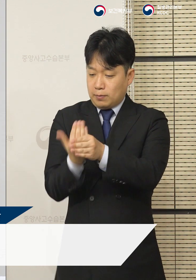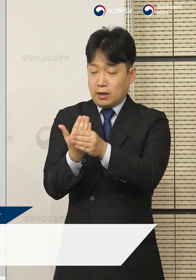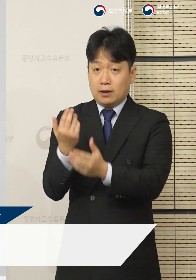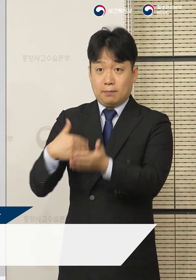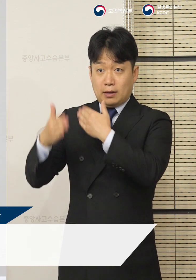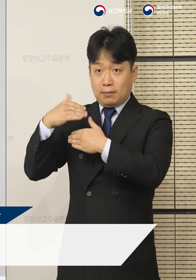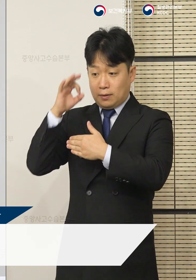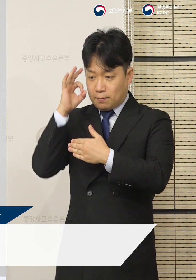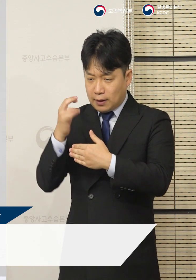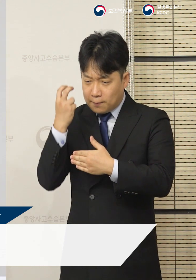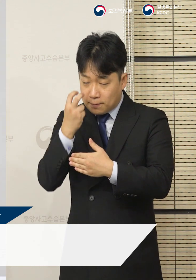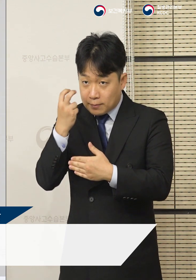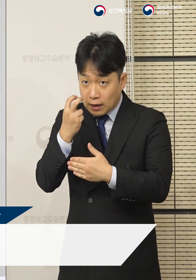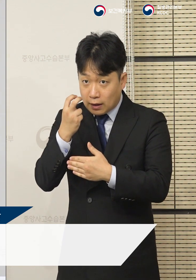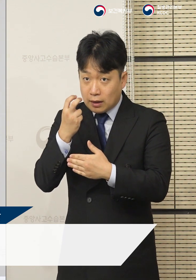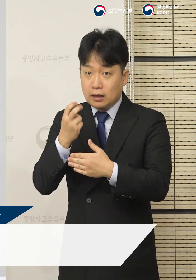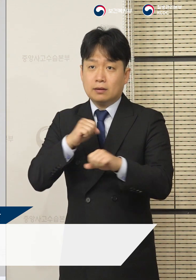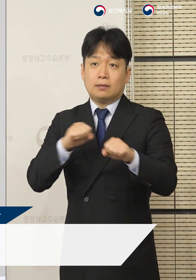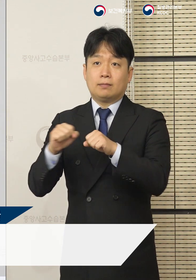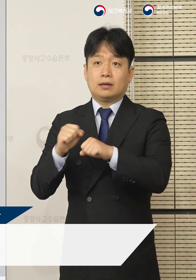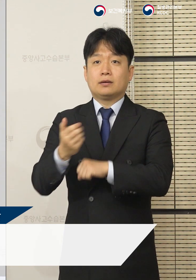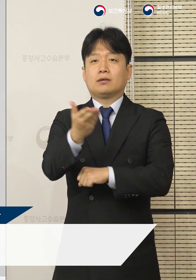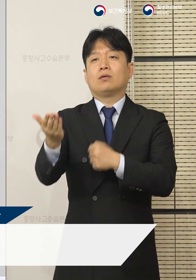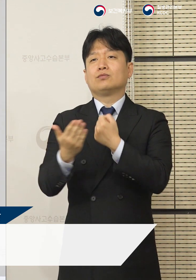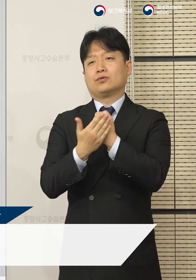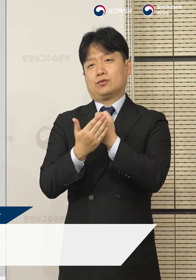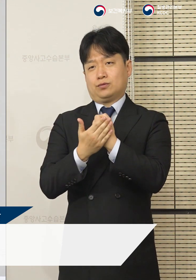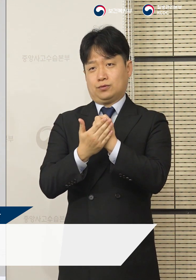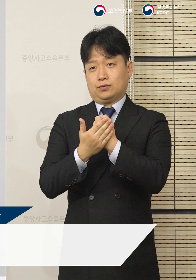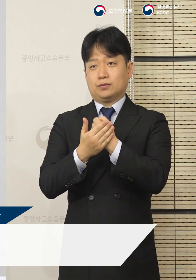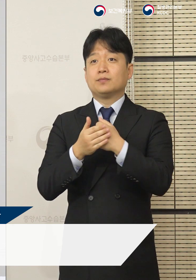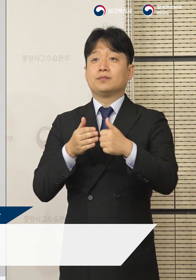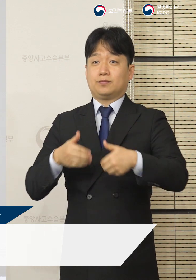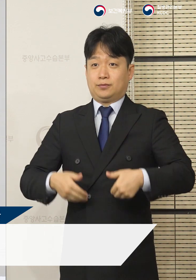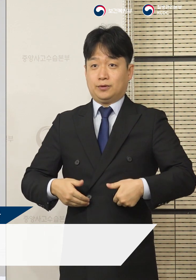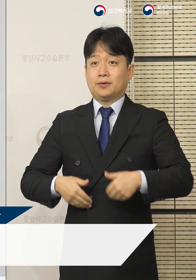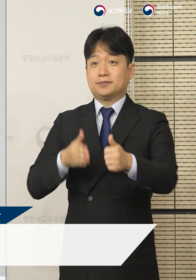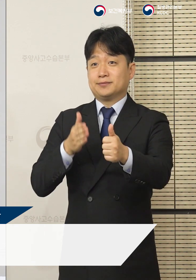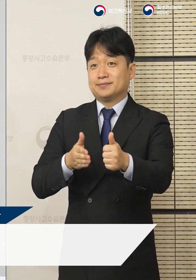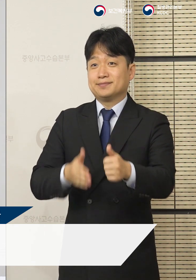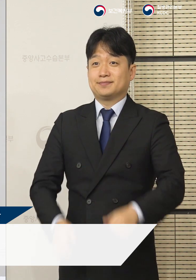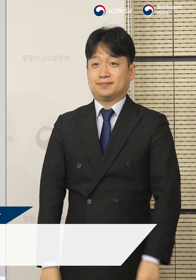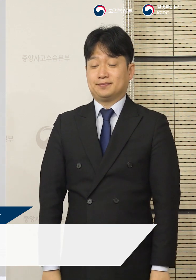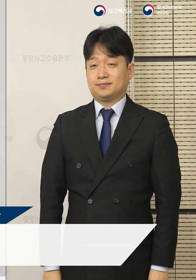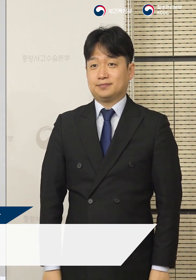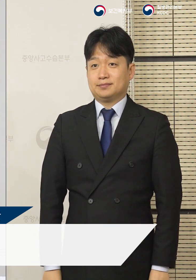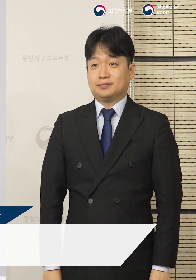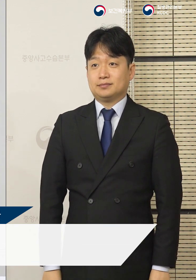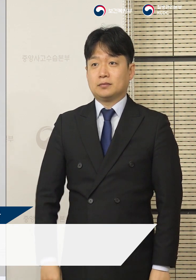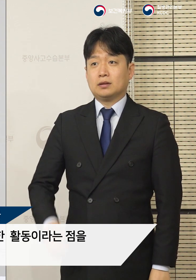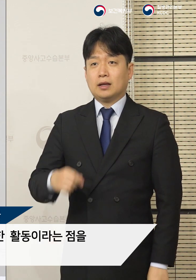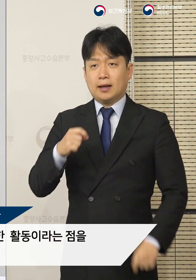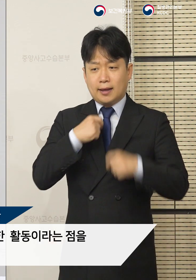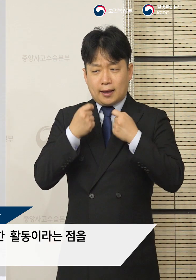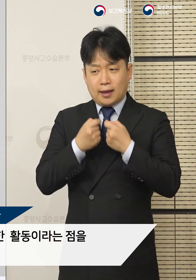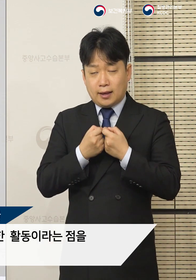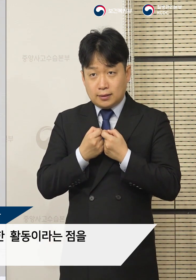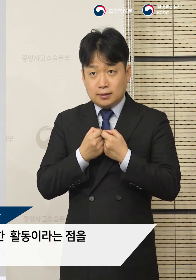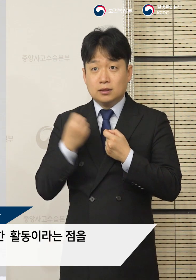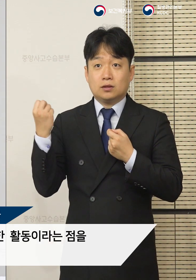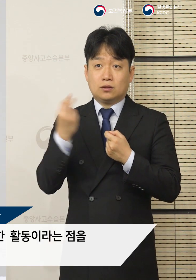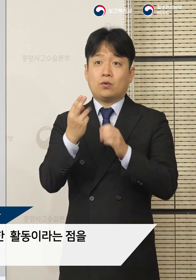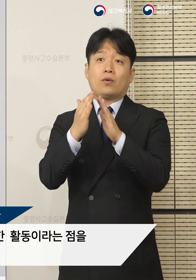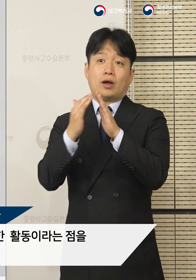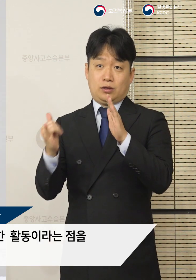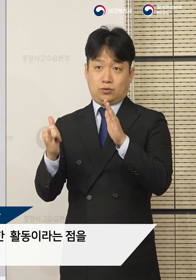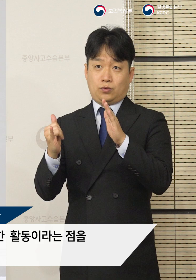등 방역활동에 국민 여러분들의 도움이 절대적인 이런 상황입니다. 나뿐만이 아니라